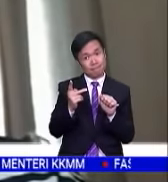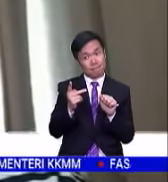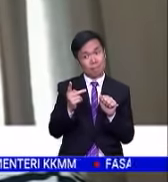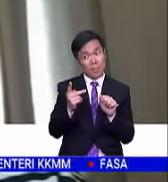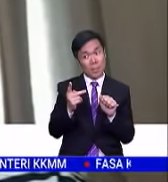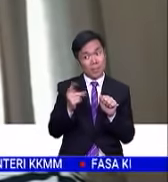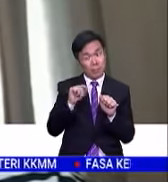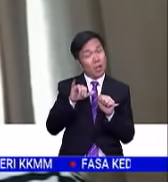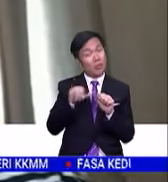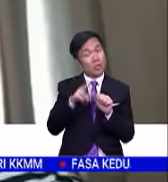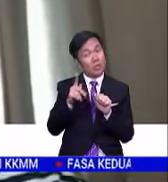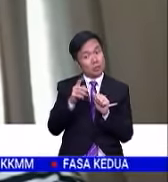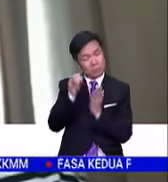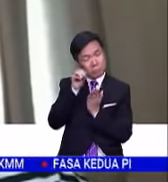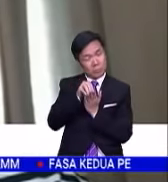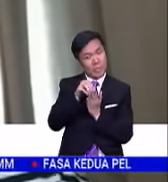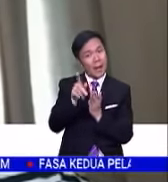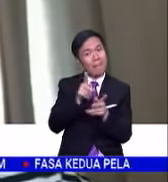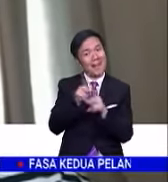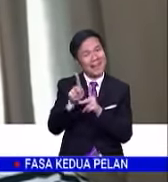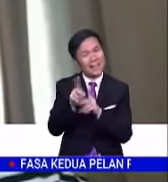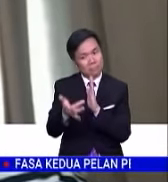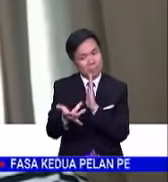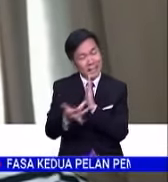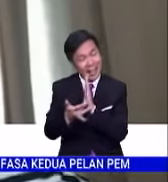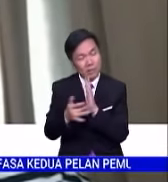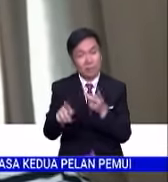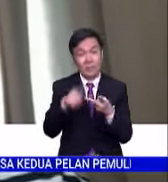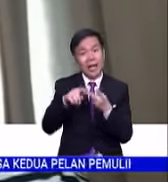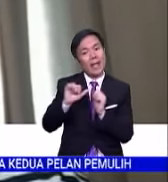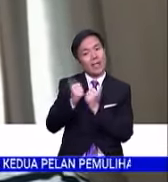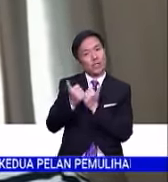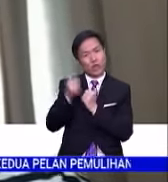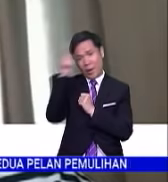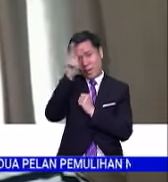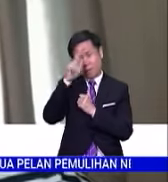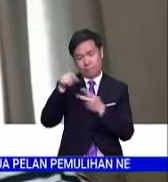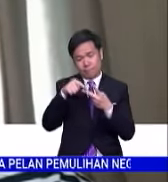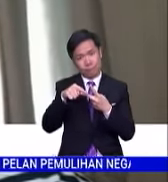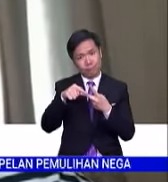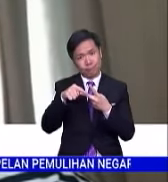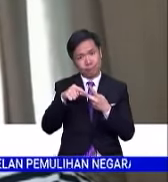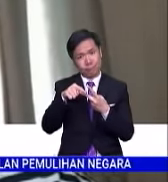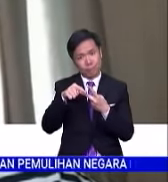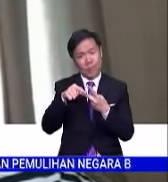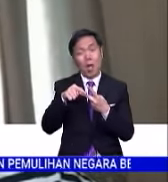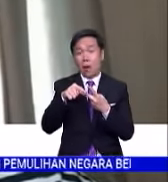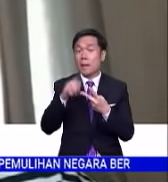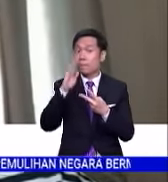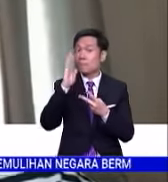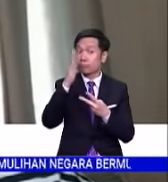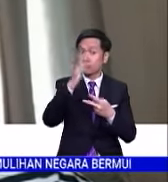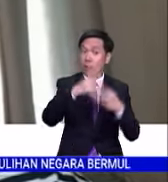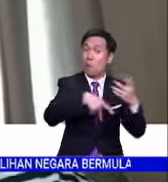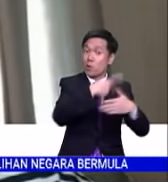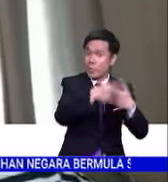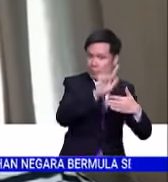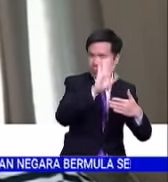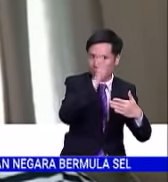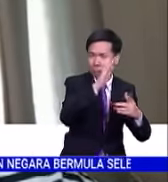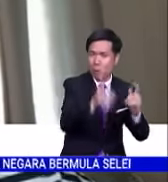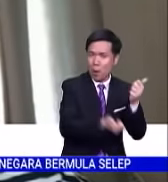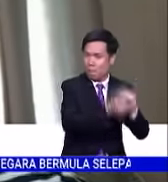yang membabitkan pakar teknikal dan agensi kerajaan, projek ini boleh membawa hasil. Yang